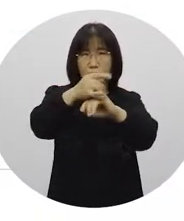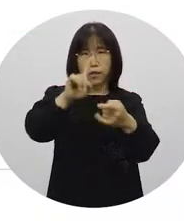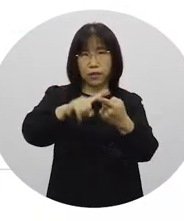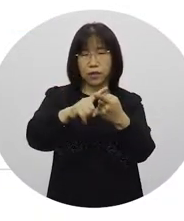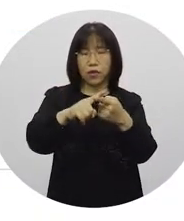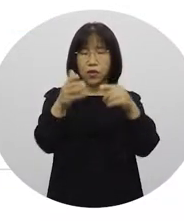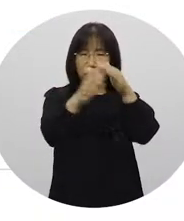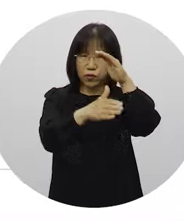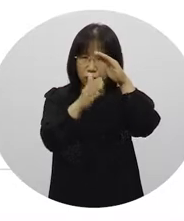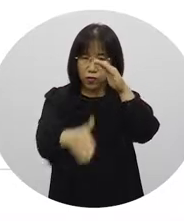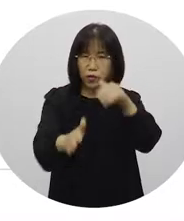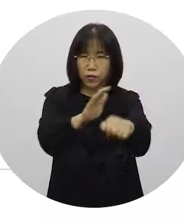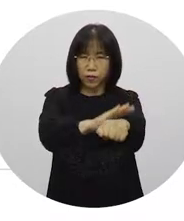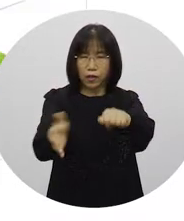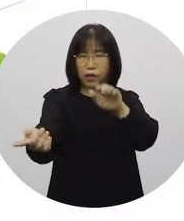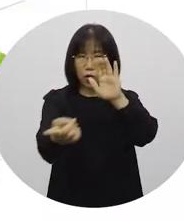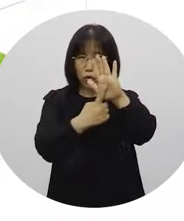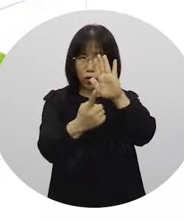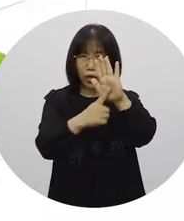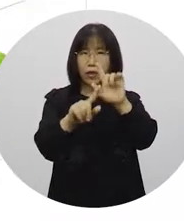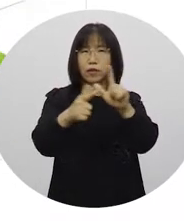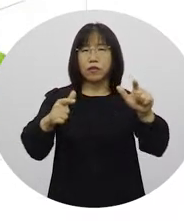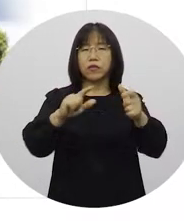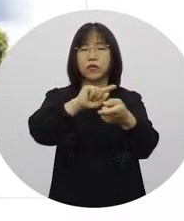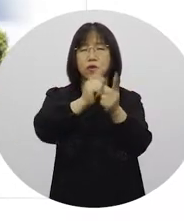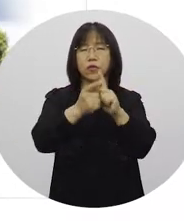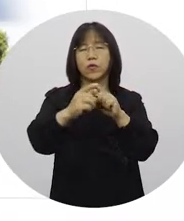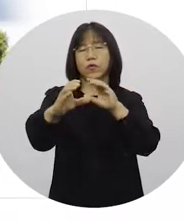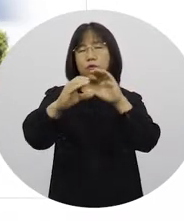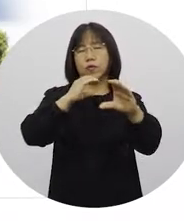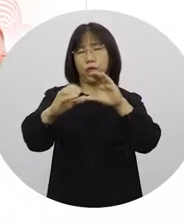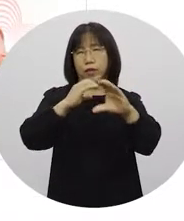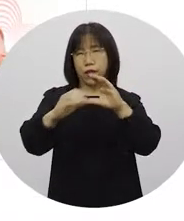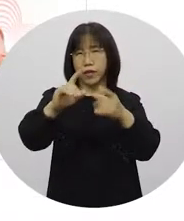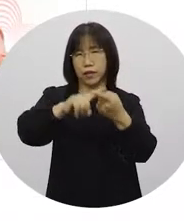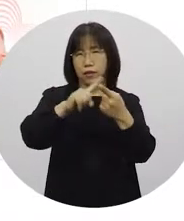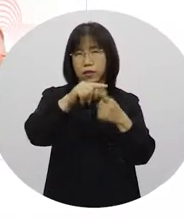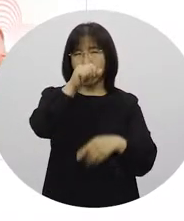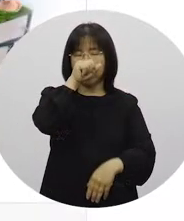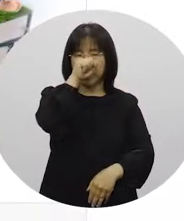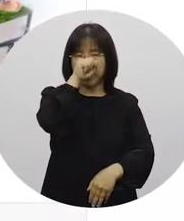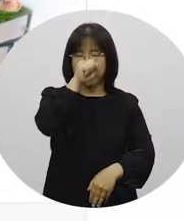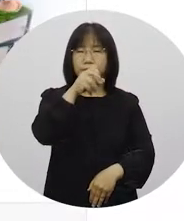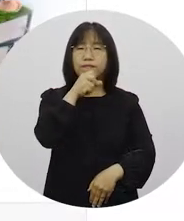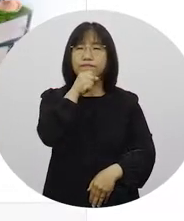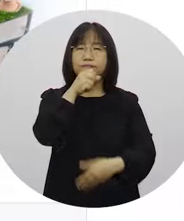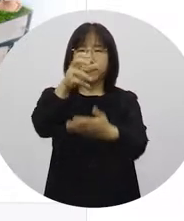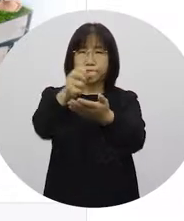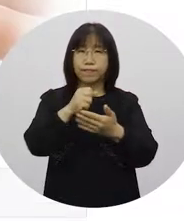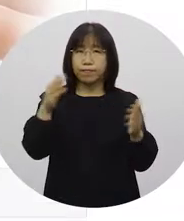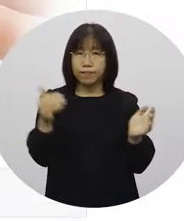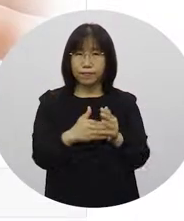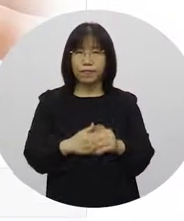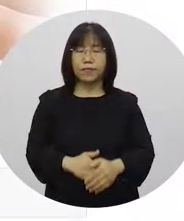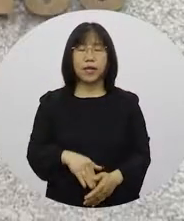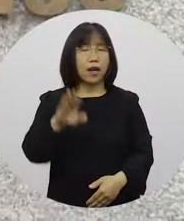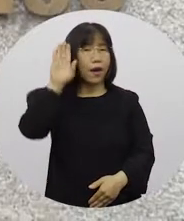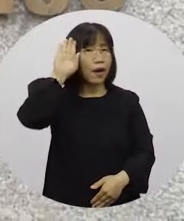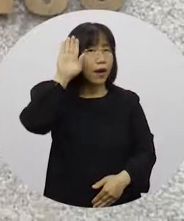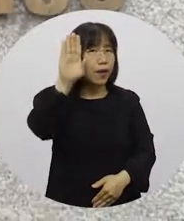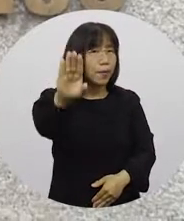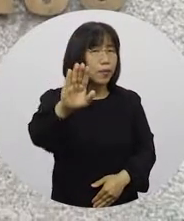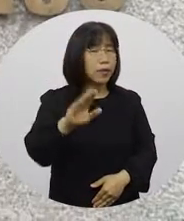결과 전기 공개 등 주민 소통과 웹 소통 분야에서 좋은 평가를 받았습니다 앞으로도 강서구는